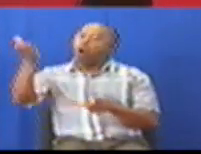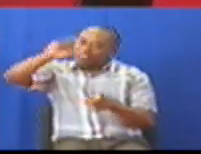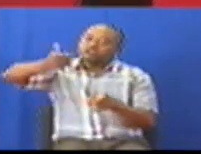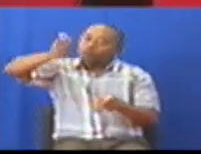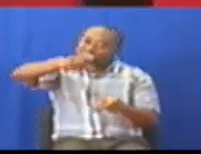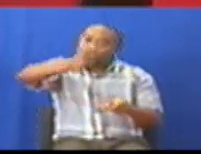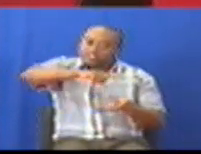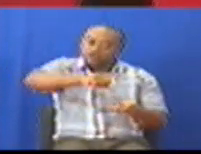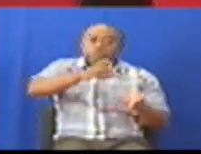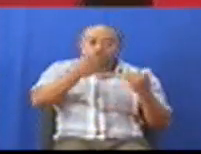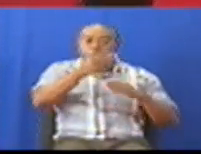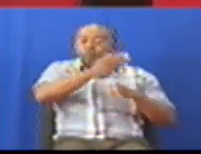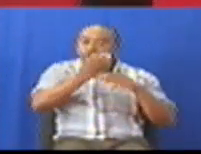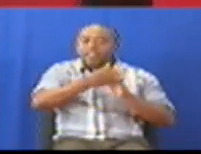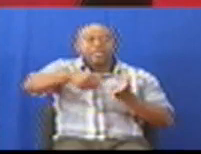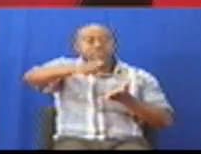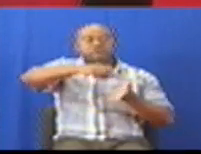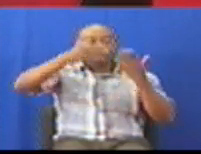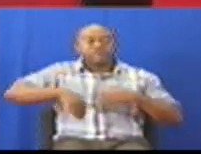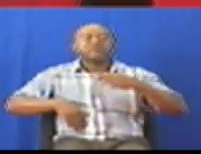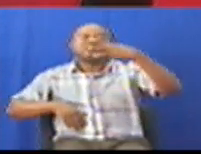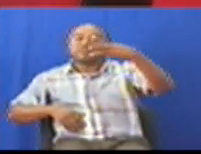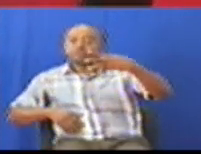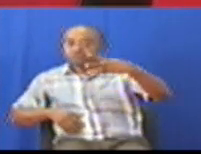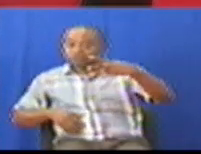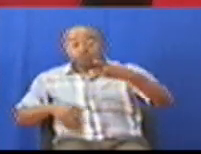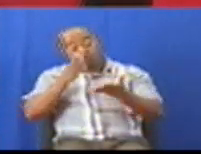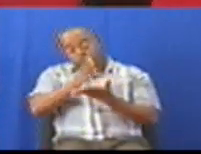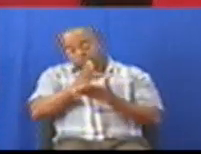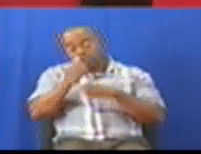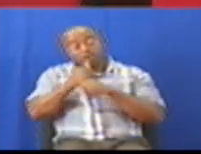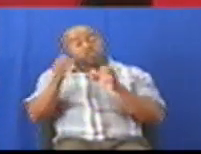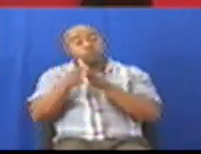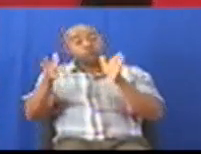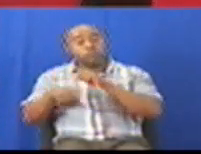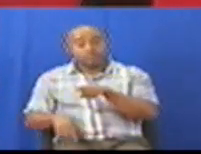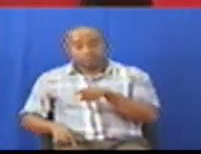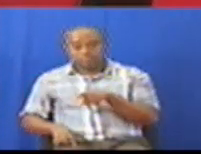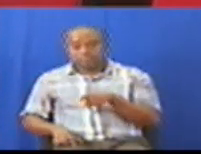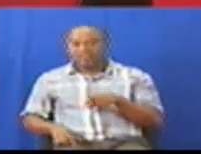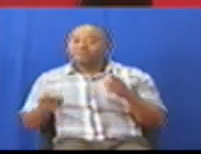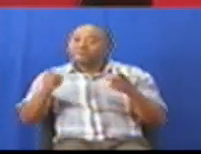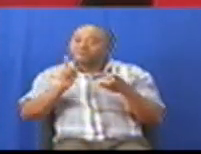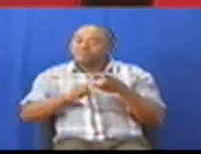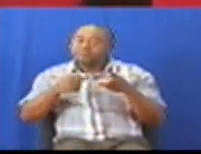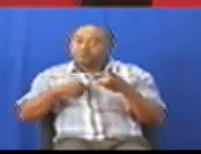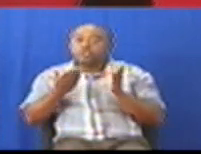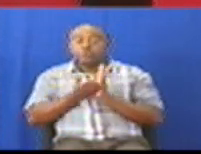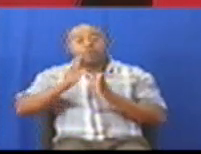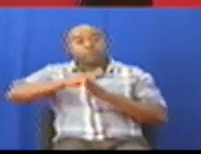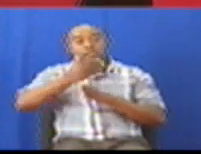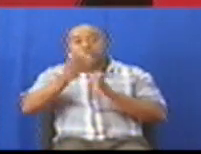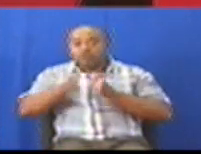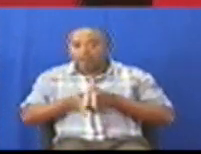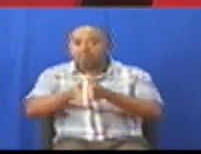Lakini kwa vyovyote vile tumefanya kazi kubwa sana. Baada ya hapo, naomba matengenezo ya barabara ya Nkana Kala,